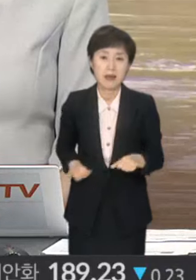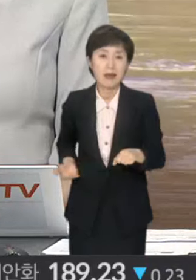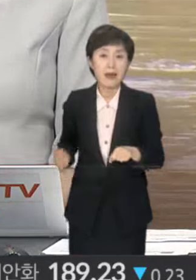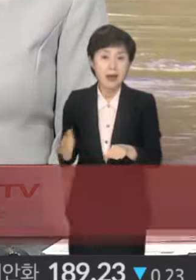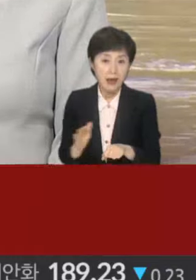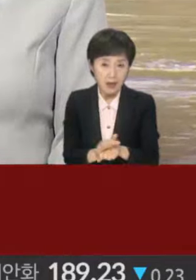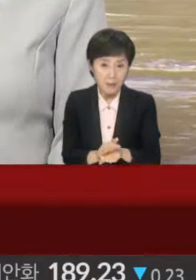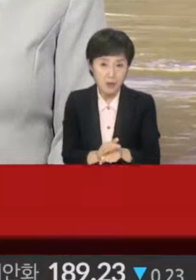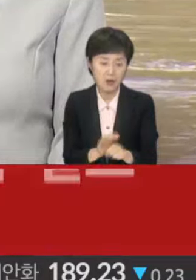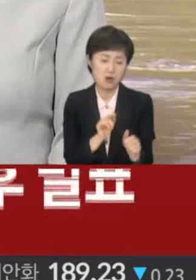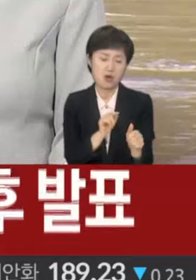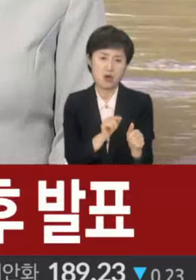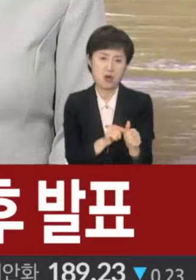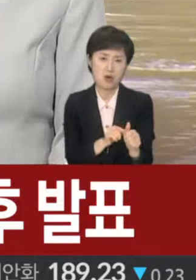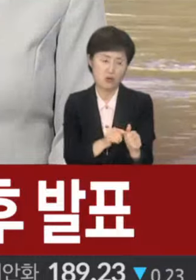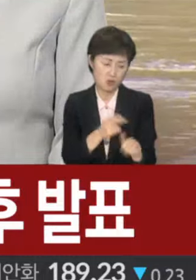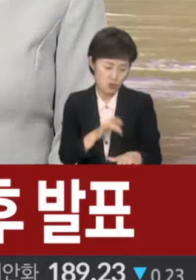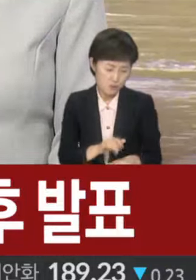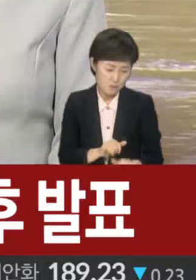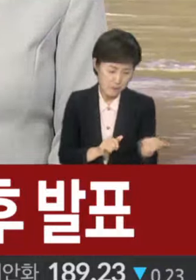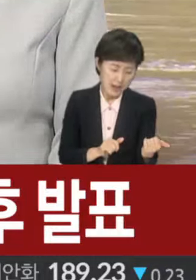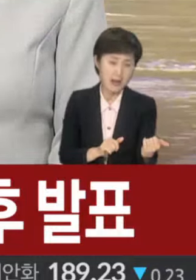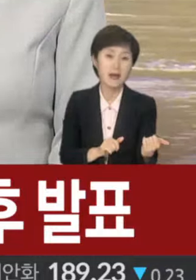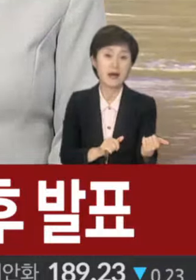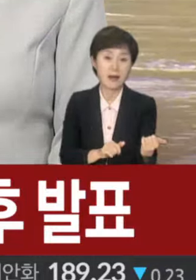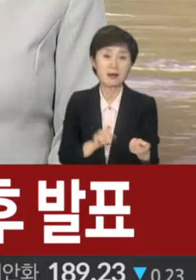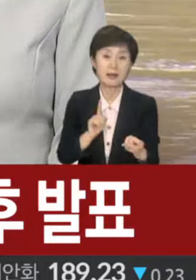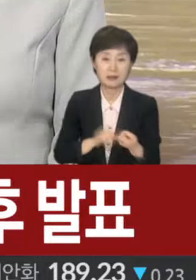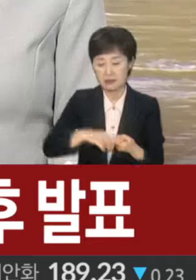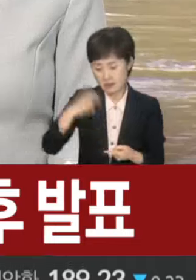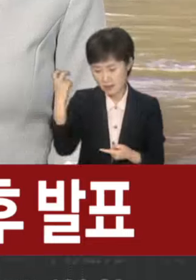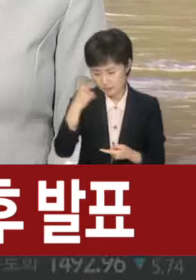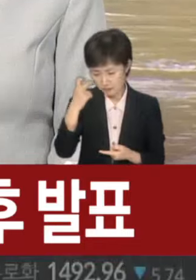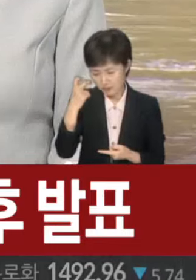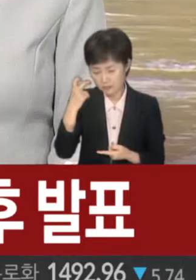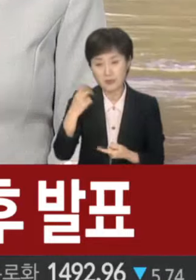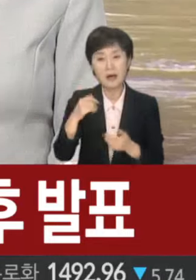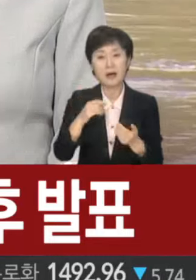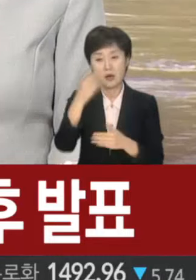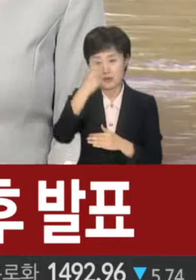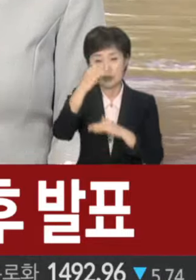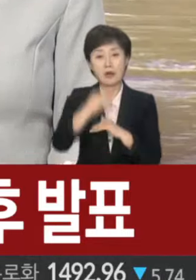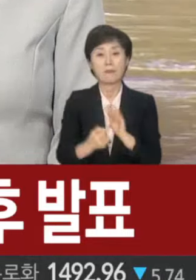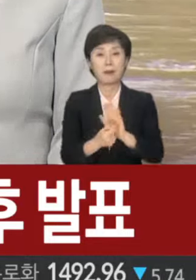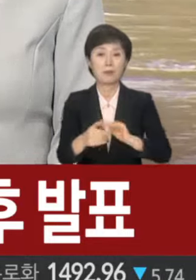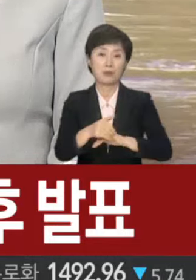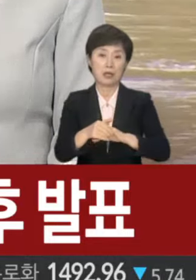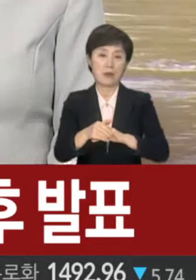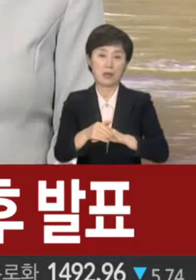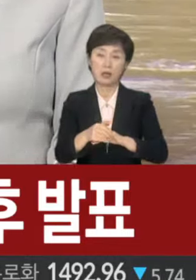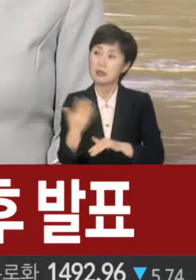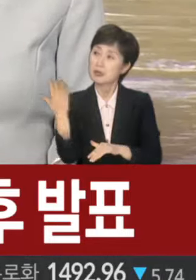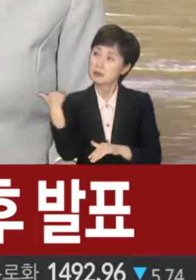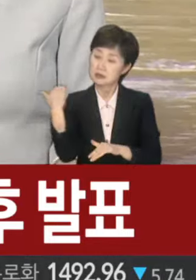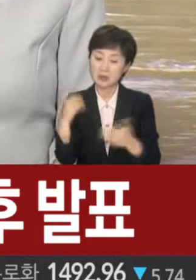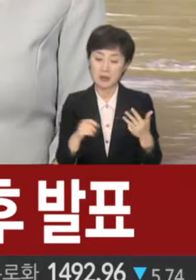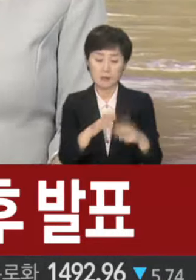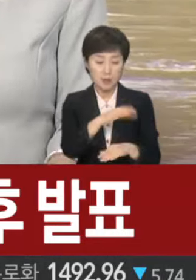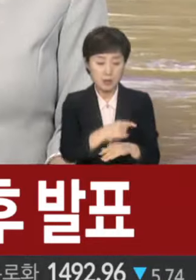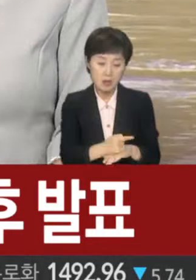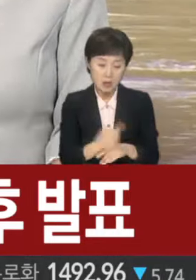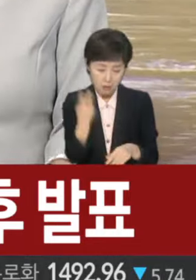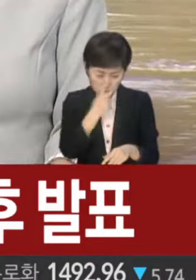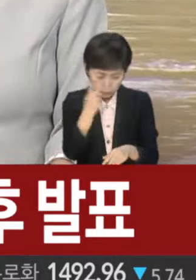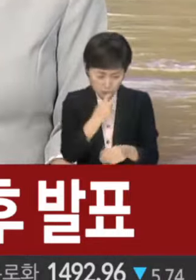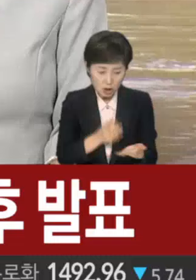해병대본 순직 사건을 수사해온 경찰이 잠시 후에 최종 수사 결과를 발표합니다. 지난해 8월 말 전담팀이 꾸려진 지 319일